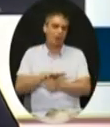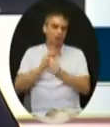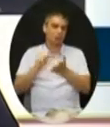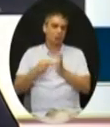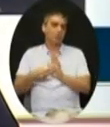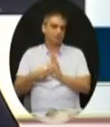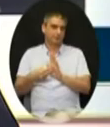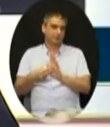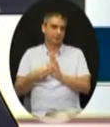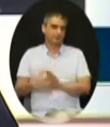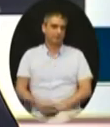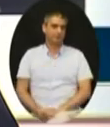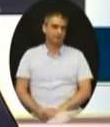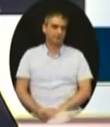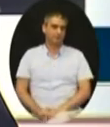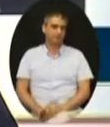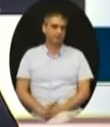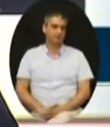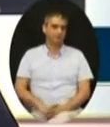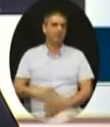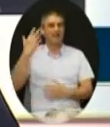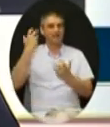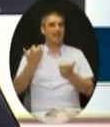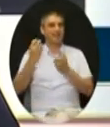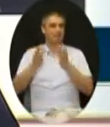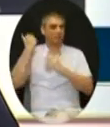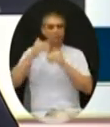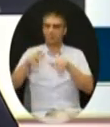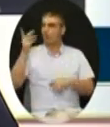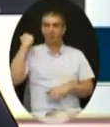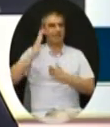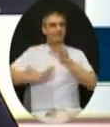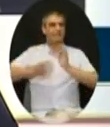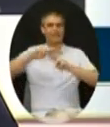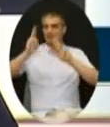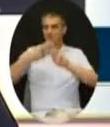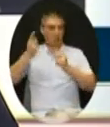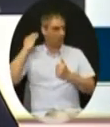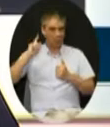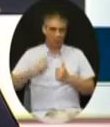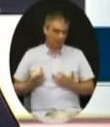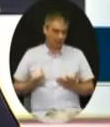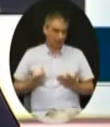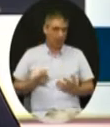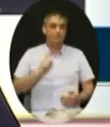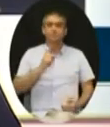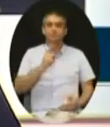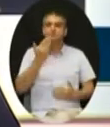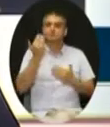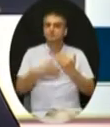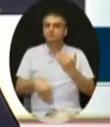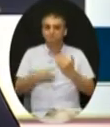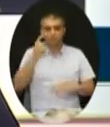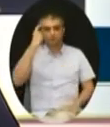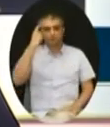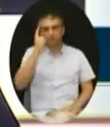פוליטי. הכלים המשפטיים, אמנם אז הכלים המשפטיים היו יותר מוגבלים, לא היה בית דין בינלאומי, בדיוק, אבל בסופו של דבר